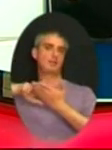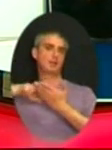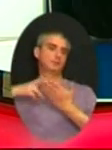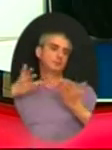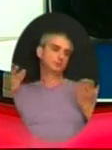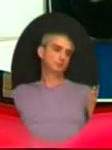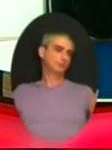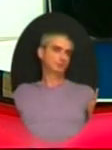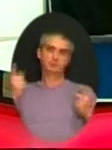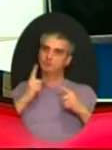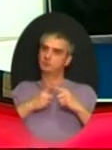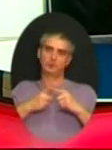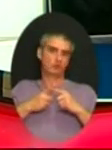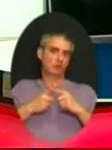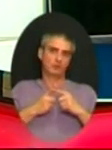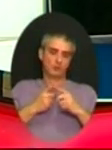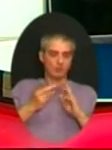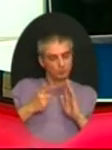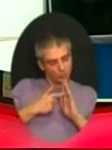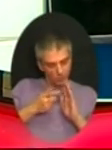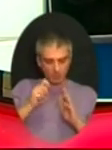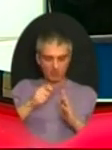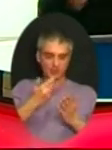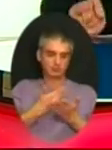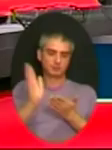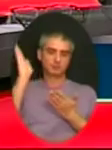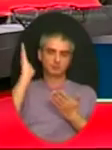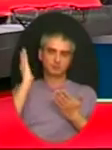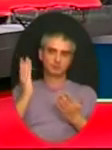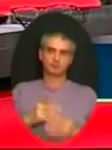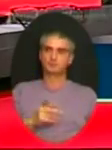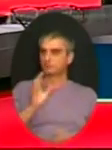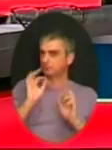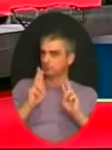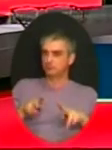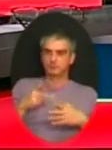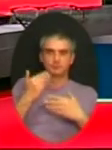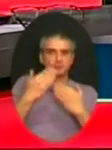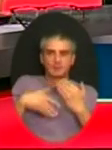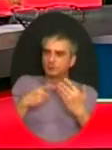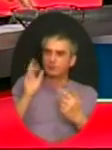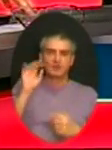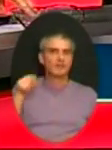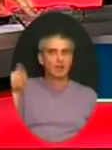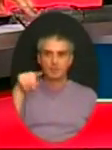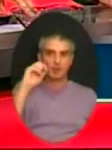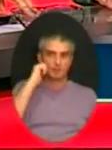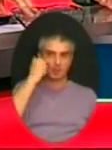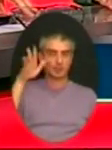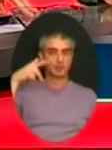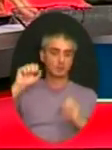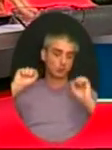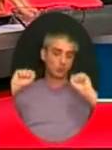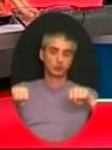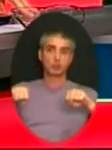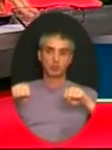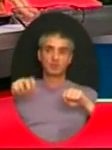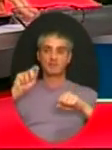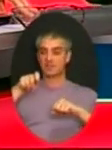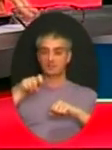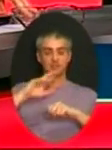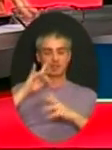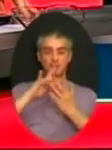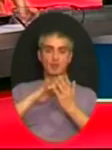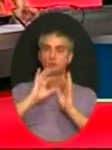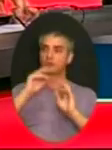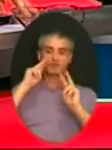זה גם כן, זה בדיוק הקטע של לרוקן את הכנסת מתוך. לחלוטין, אגב, בסוף זה גם יפגע בכם, כי מחר אתם תהיו בשלטון, וכשהכנסת כבר תהיה